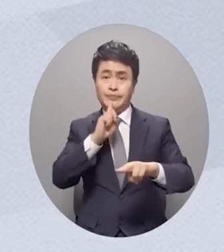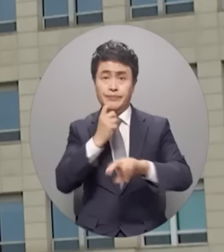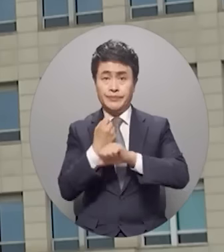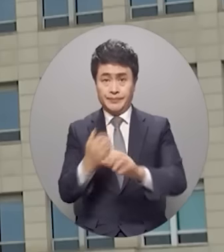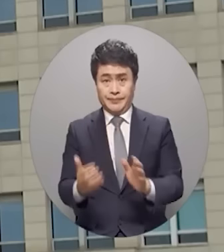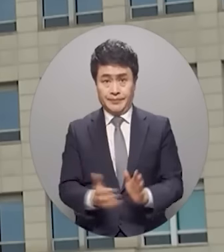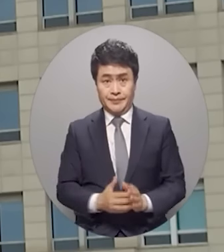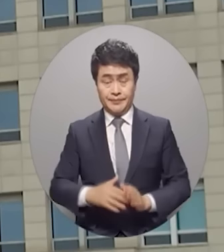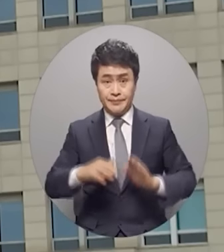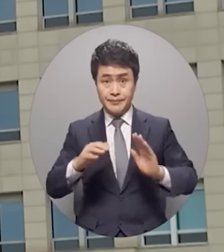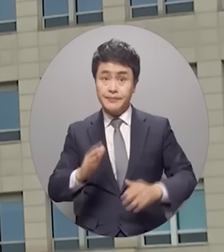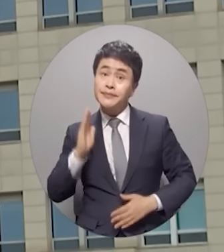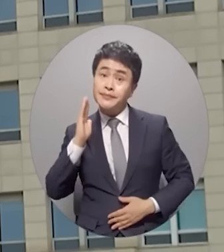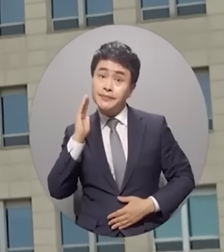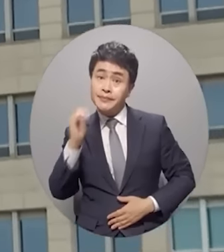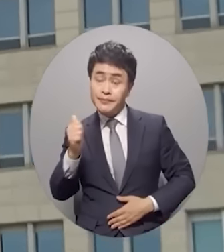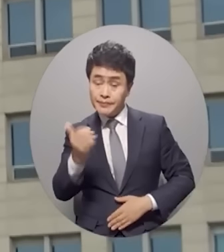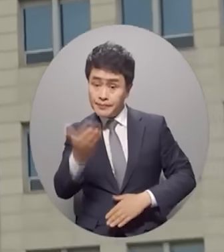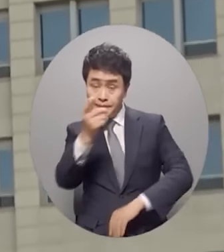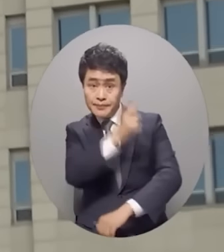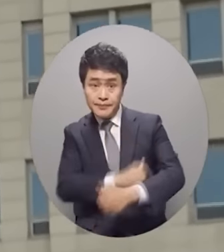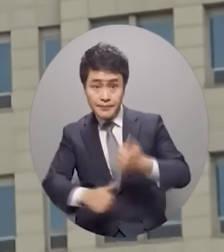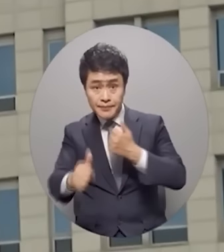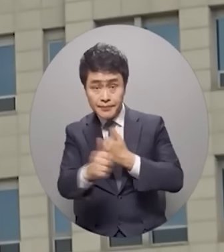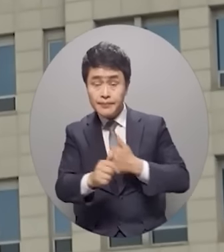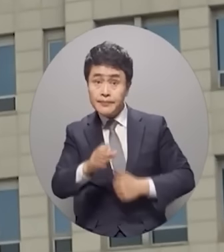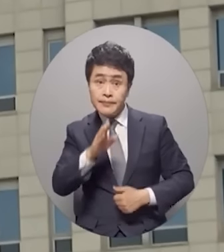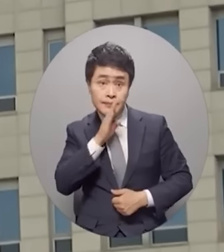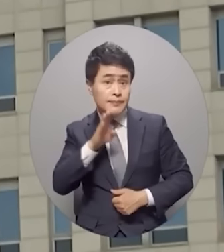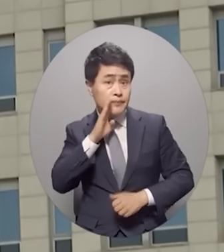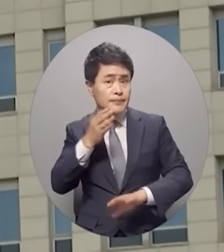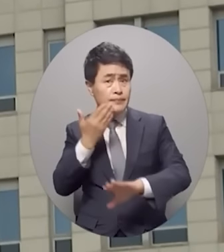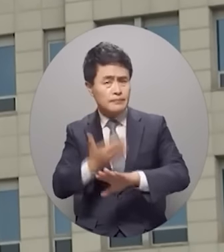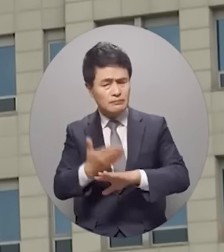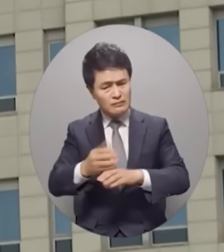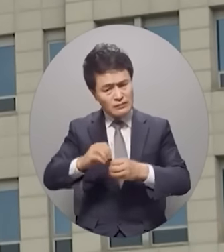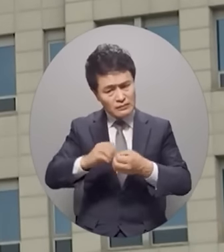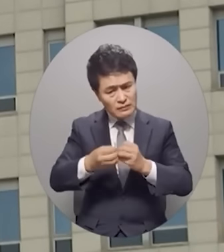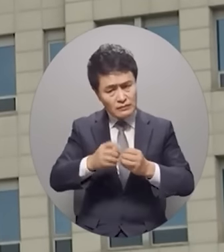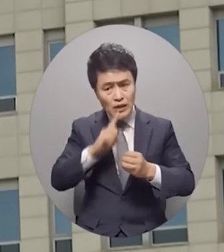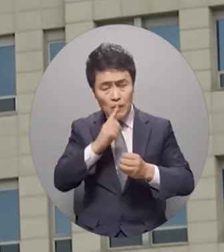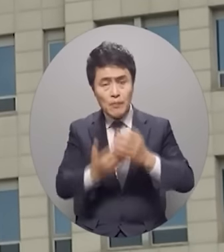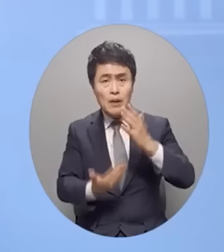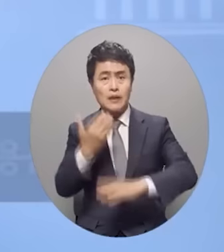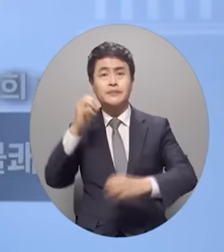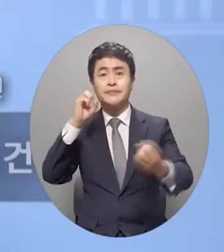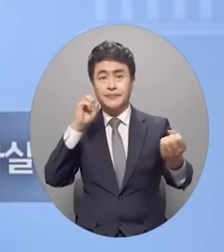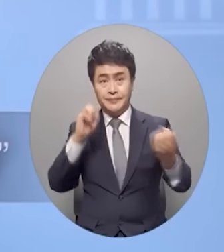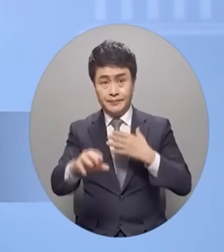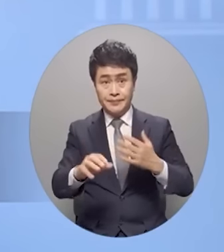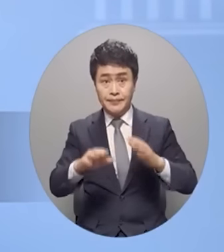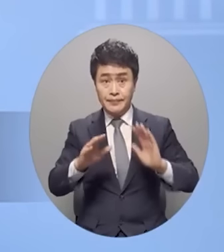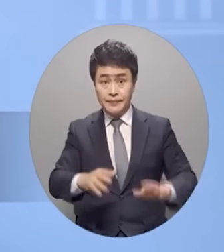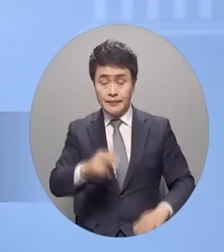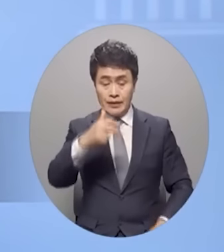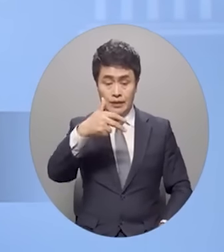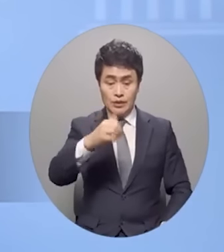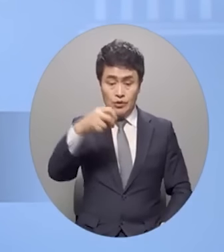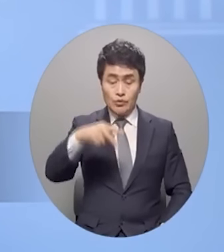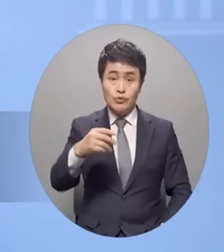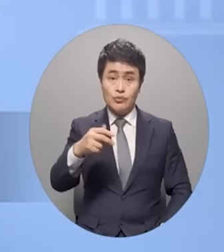밝혔습니다 대통령실 고위관계자도 사실과 다른 해괴한 이야기라고 반박했는데 진수희 전